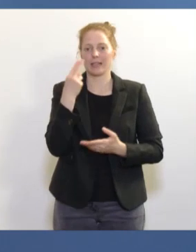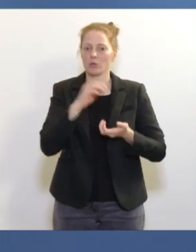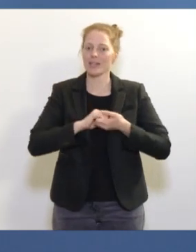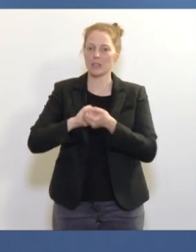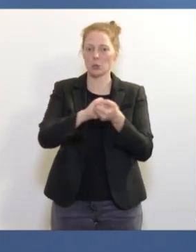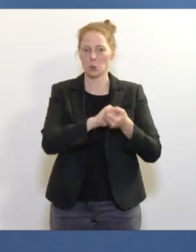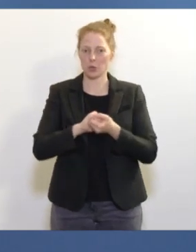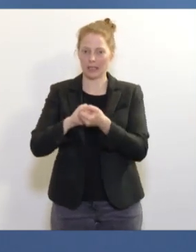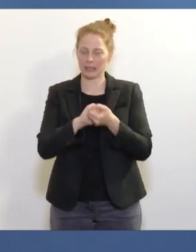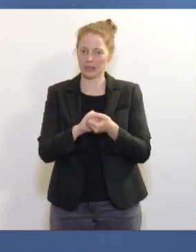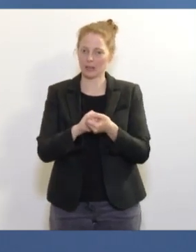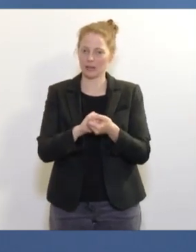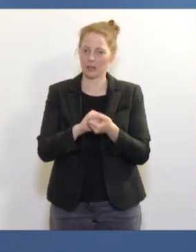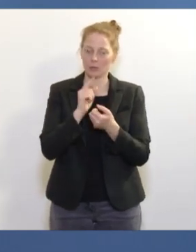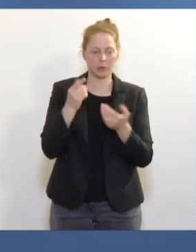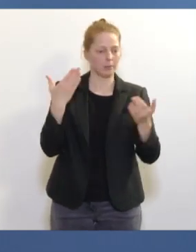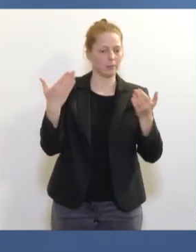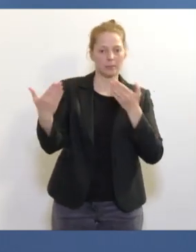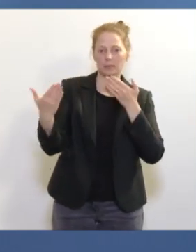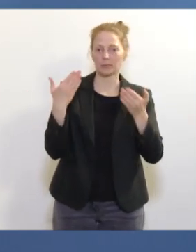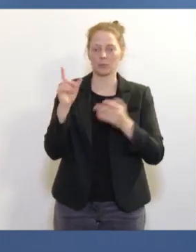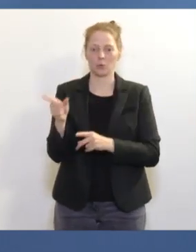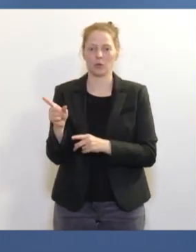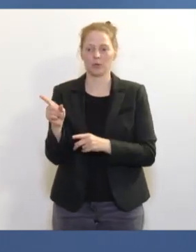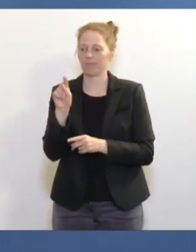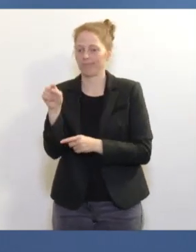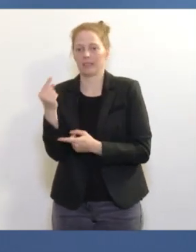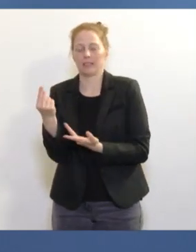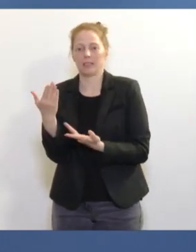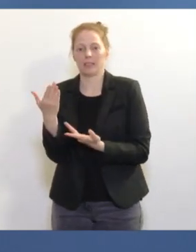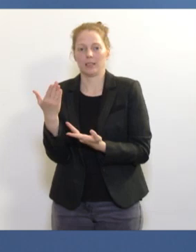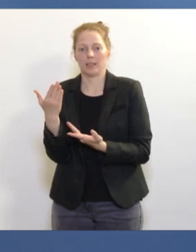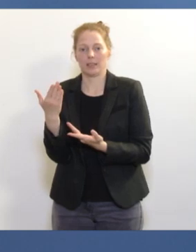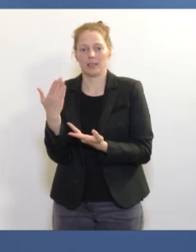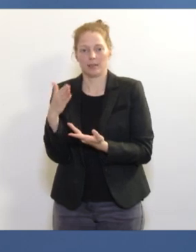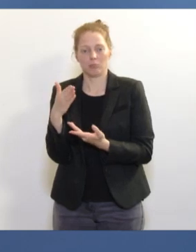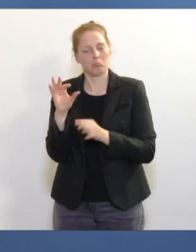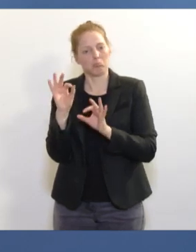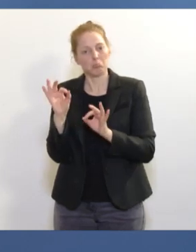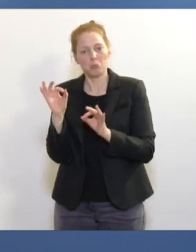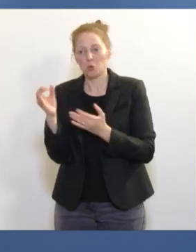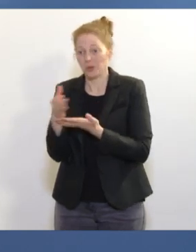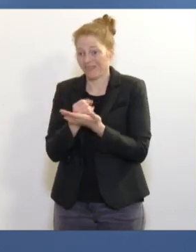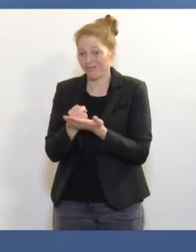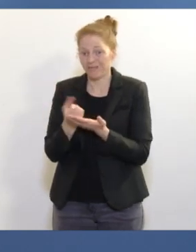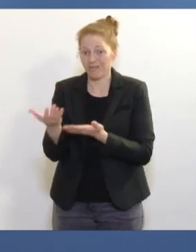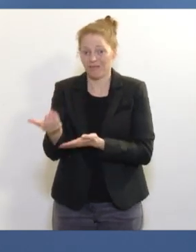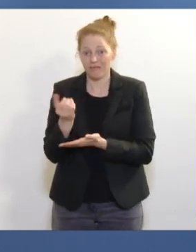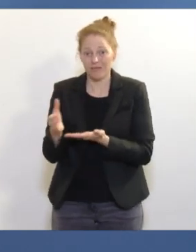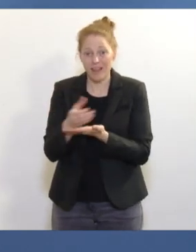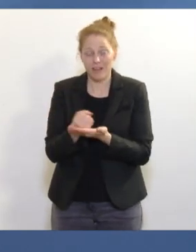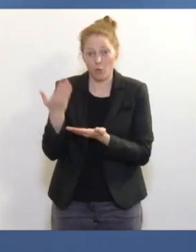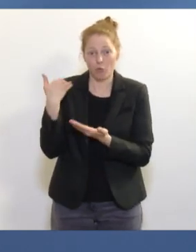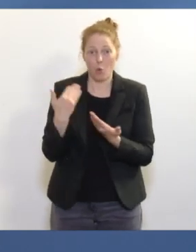muss spielen lassen, dass man muss differenzieren. Die Breitschälerin muss mehr drohen, wie die, die eben keine so Breitschälerin